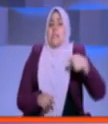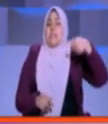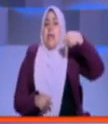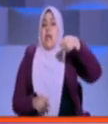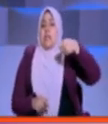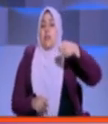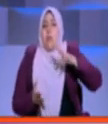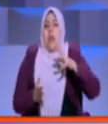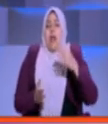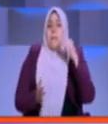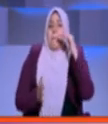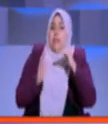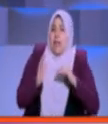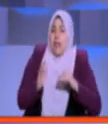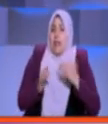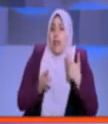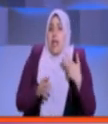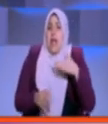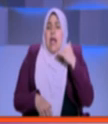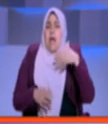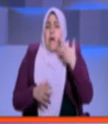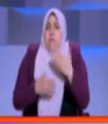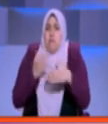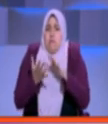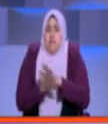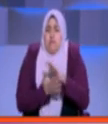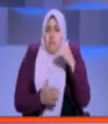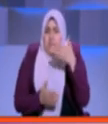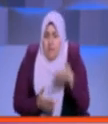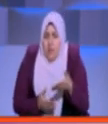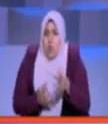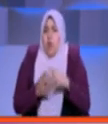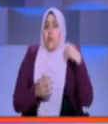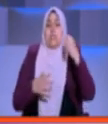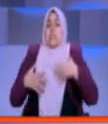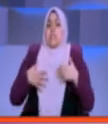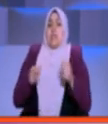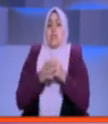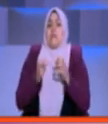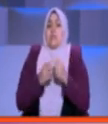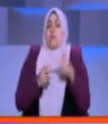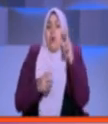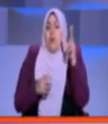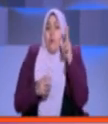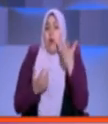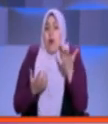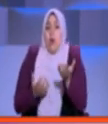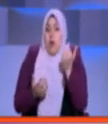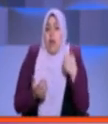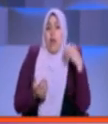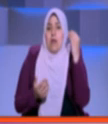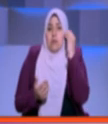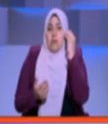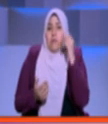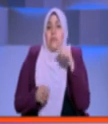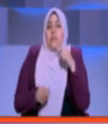لا يزال منتظرا في ضوء تصريحات المسؤولين الفرنسيين وتحديدا وزير الصحة أوليفي فيران، وكذلك التصريحات التي كانت